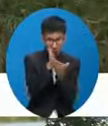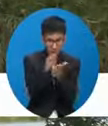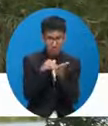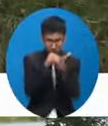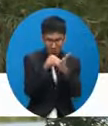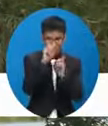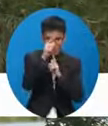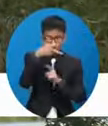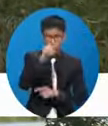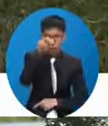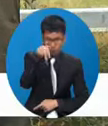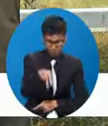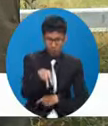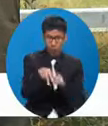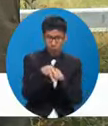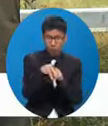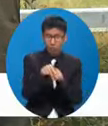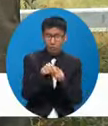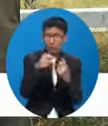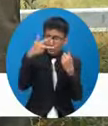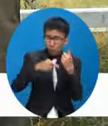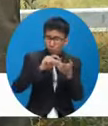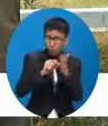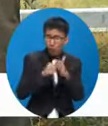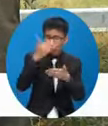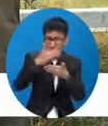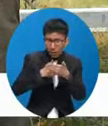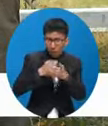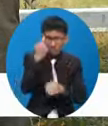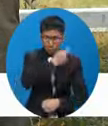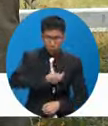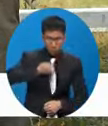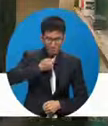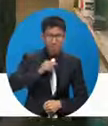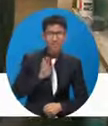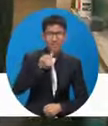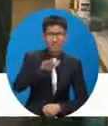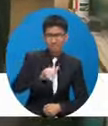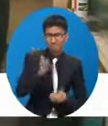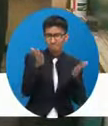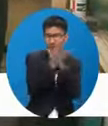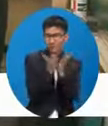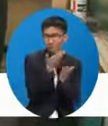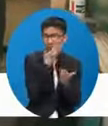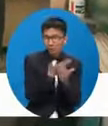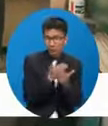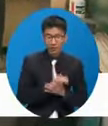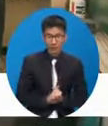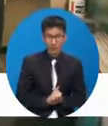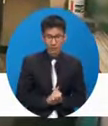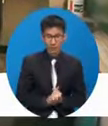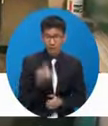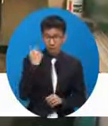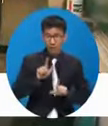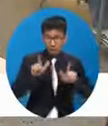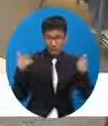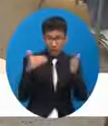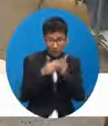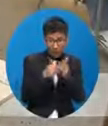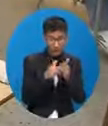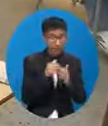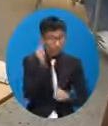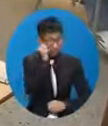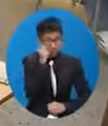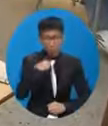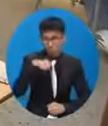중요한 건 수능 시간표에 생체 리듬을 맞추는 것이라고 강조합니다. 수능 전날까지 자고, 먹고, 과목별